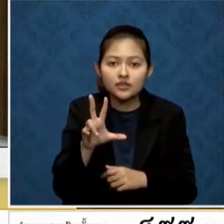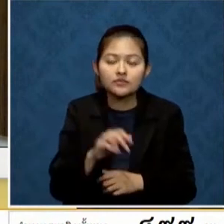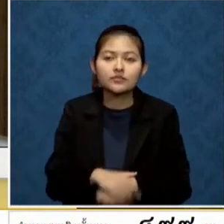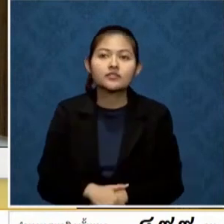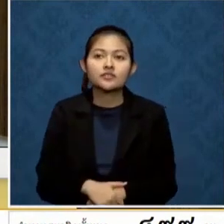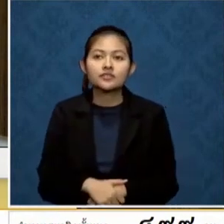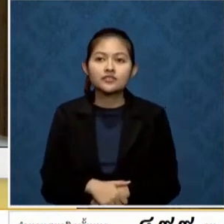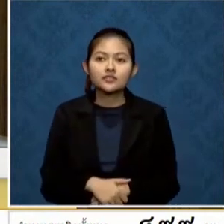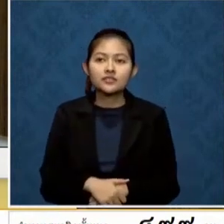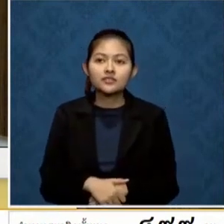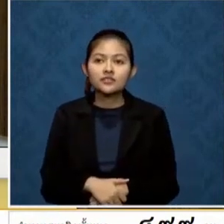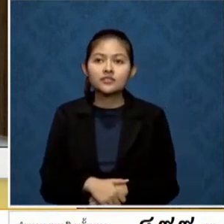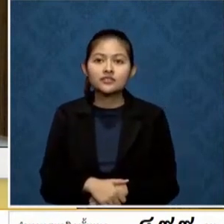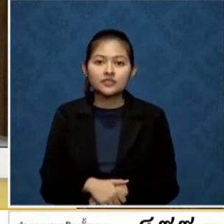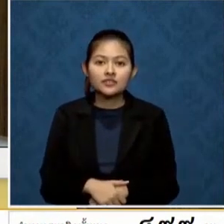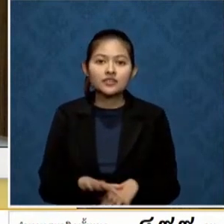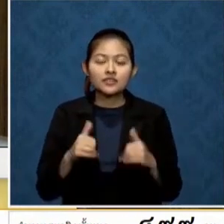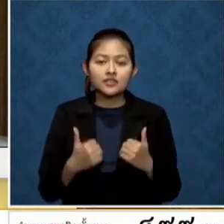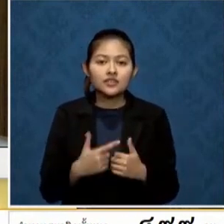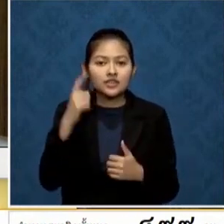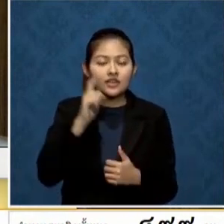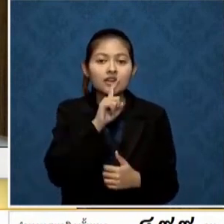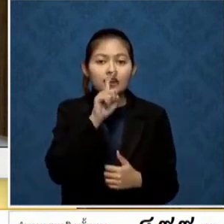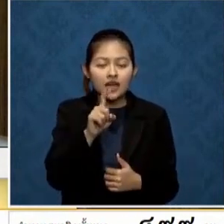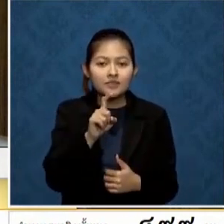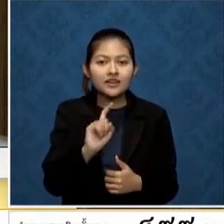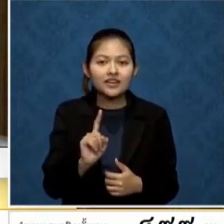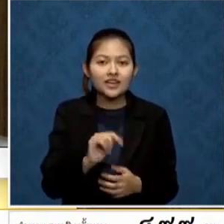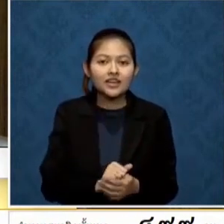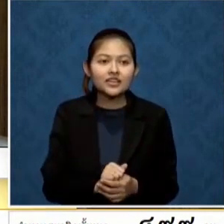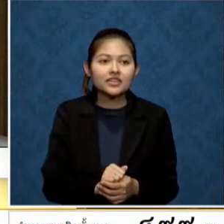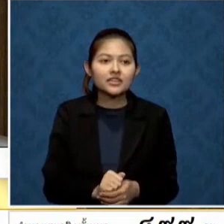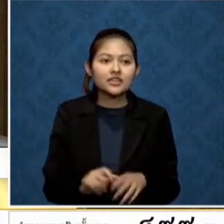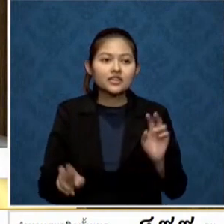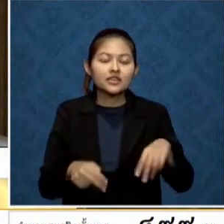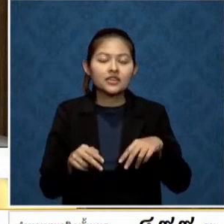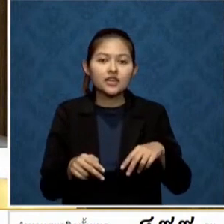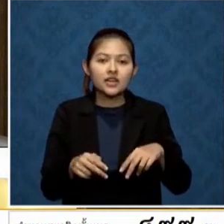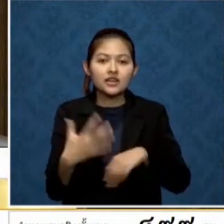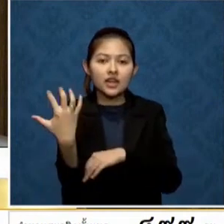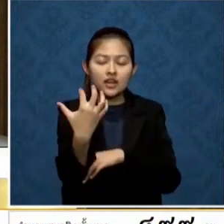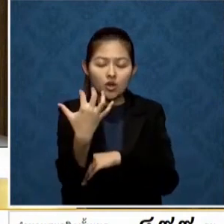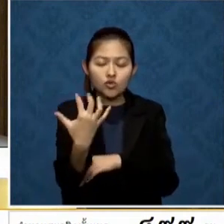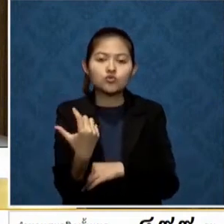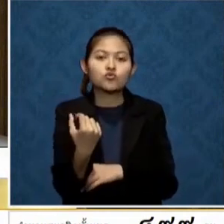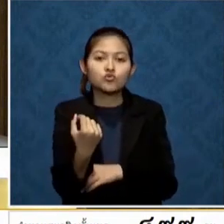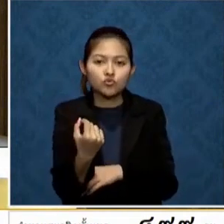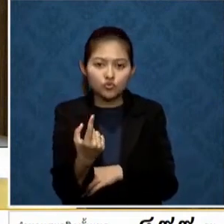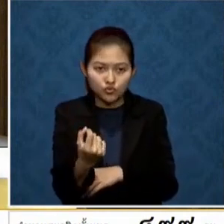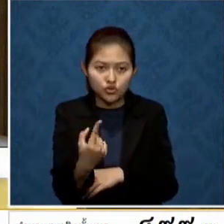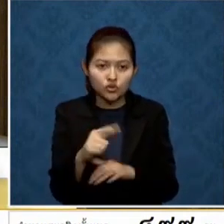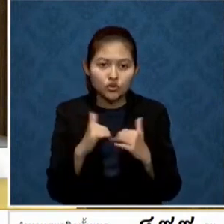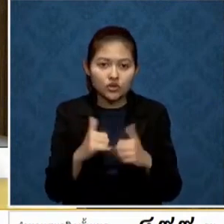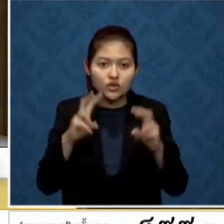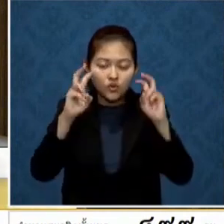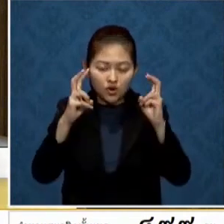ที่ 3นะครับที่มีหลายท่านตั้งคำถามขึ้นมานะครับเกี่ยวข้องกับการถ่ายทอดสดการประชุมคณะกรรมาธิการนะครับในประเด็นนี้เนี่ยมี 2คำ